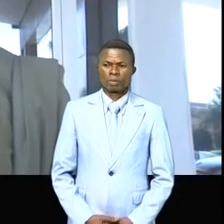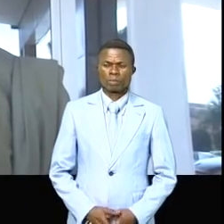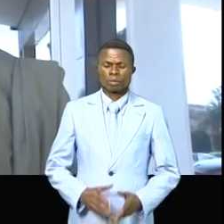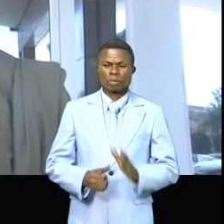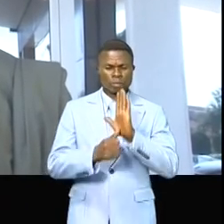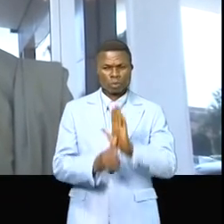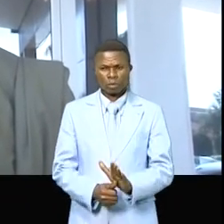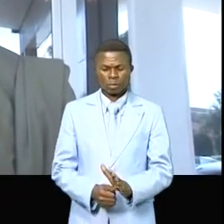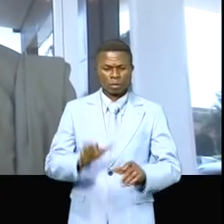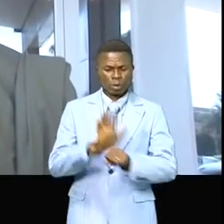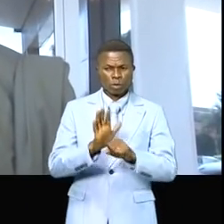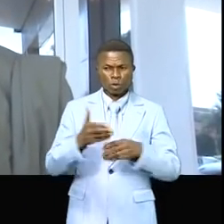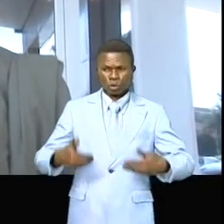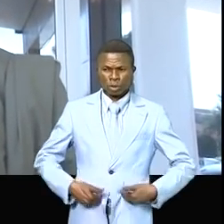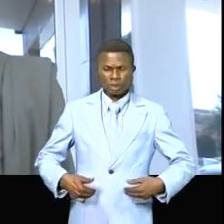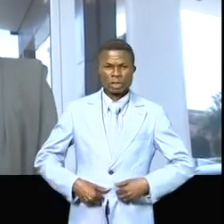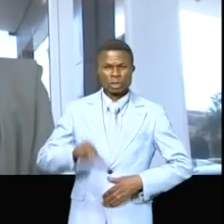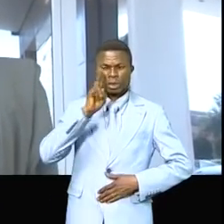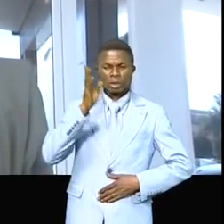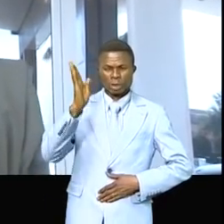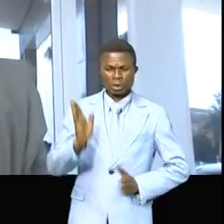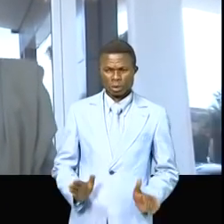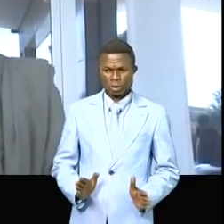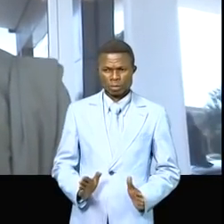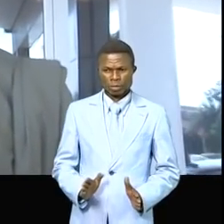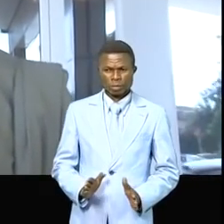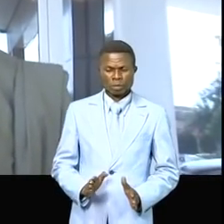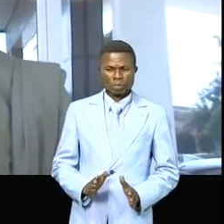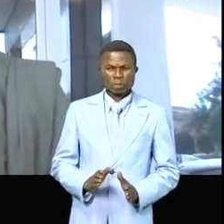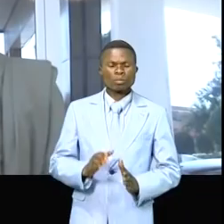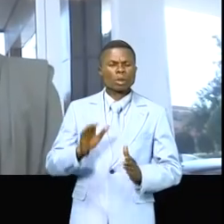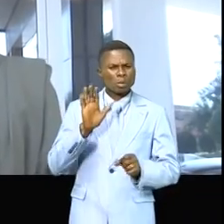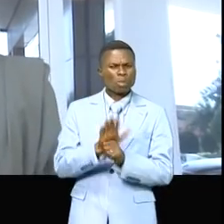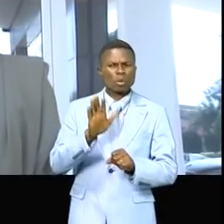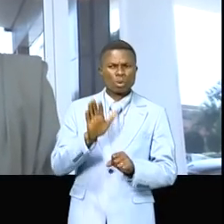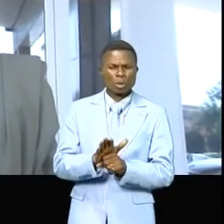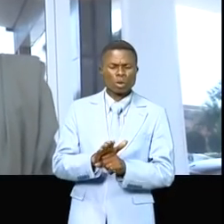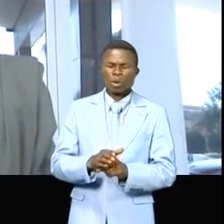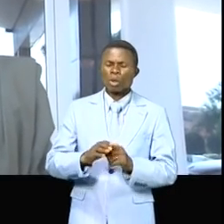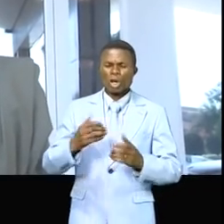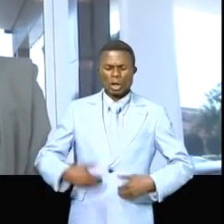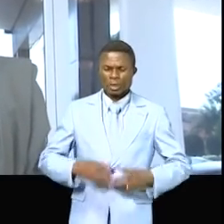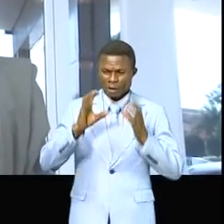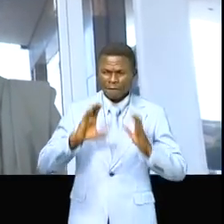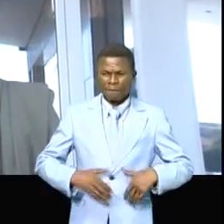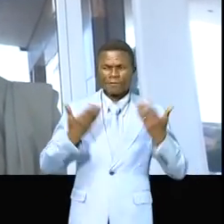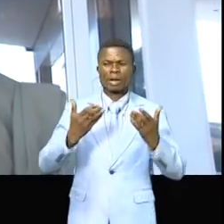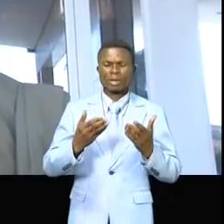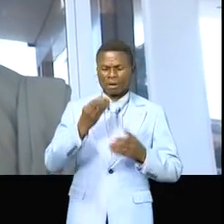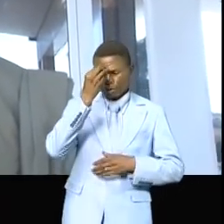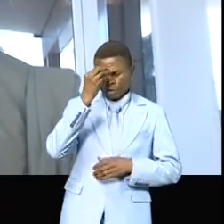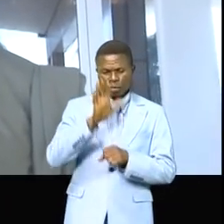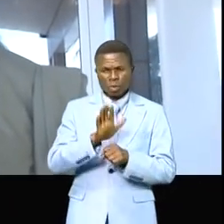dominée par la jeunesse et qui commence à s'activer, à être un peu nerveux parce qu'ils n'ont pas